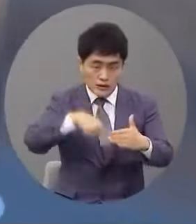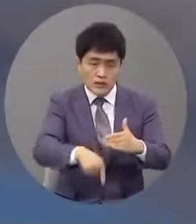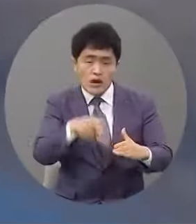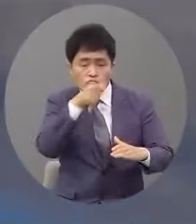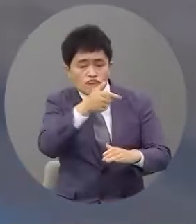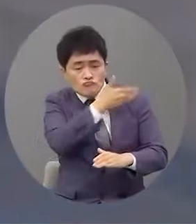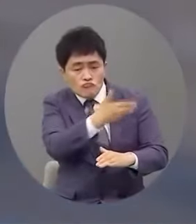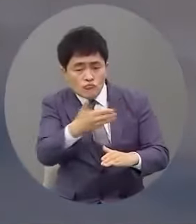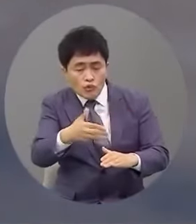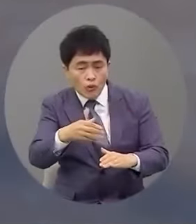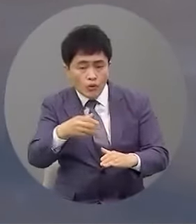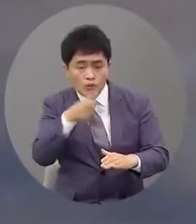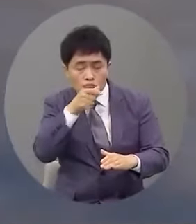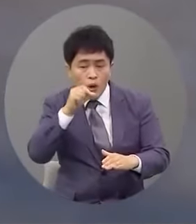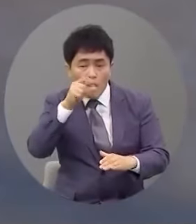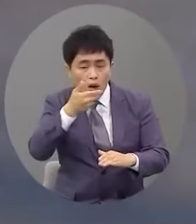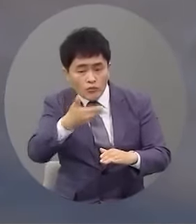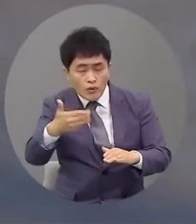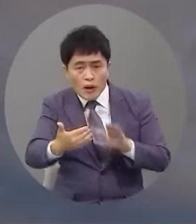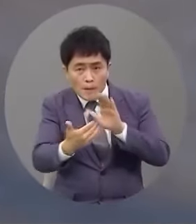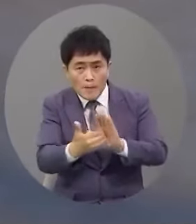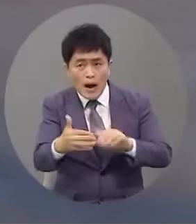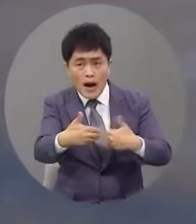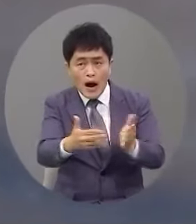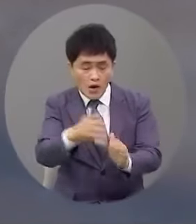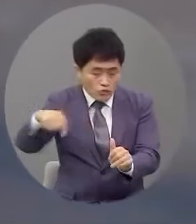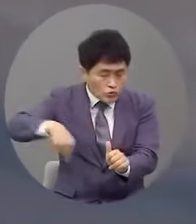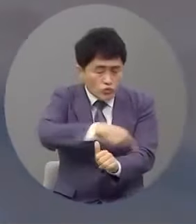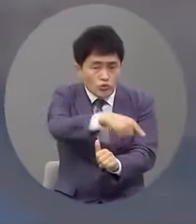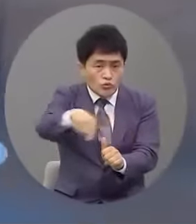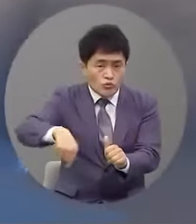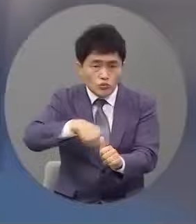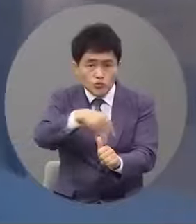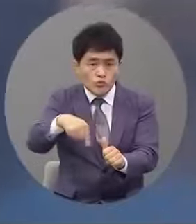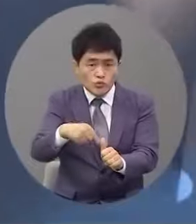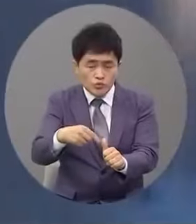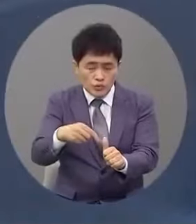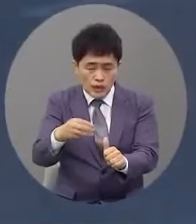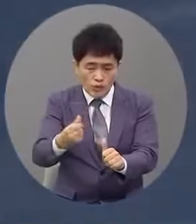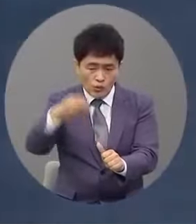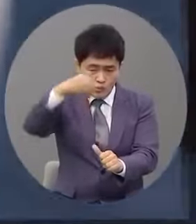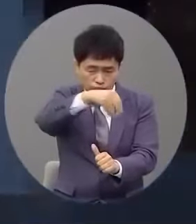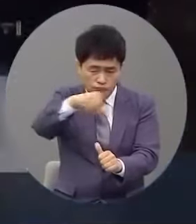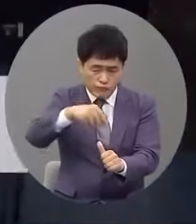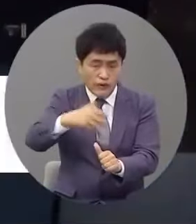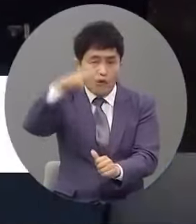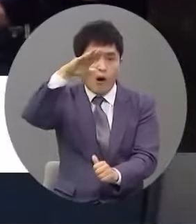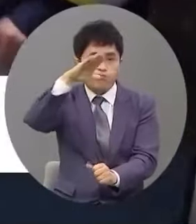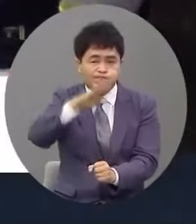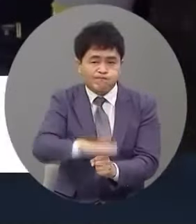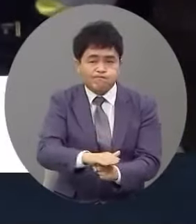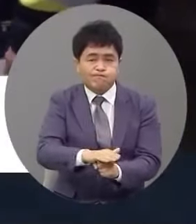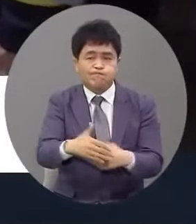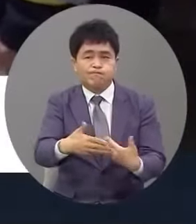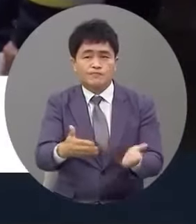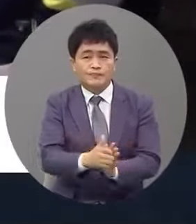스며들거나 새어나오는 걸 막기 위해 벤토나이트라는 물질로 완전히 막습니다. The capsule goes